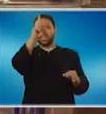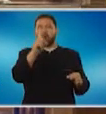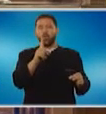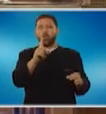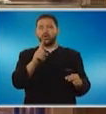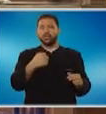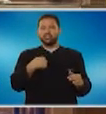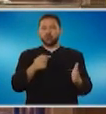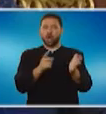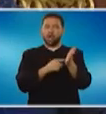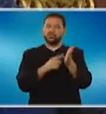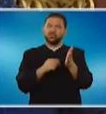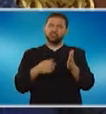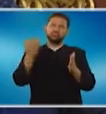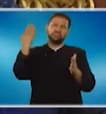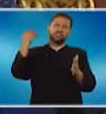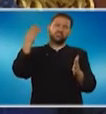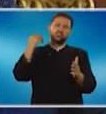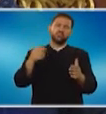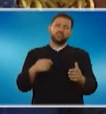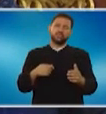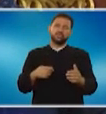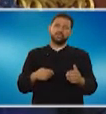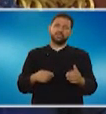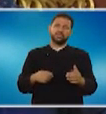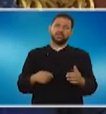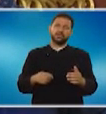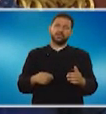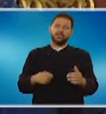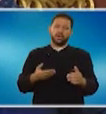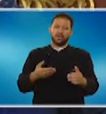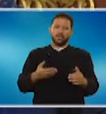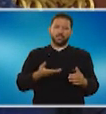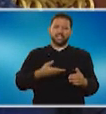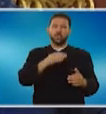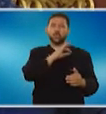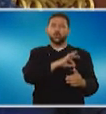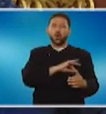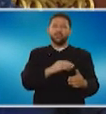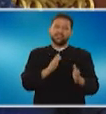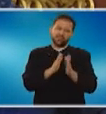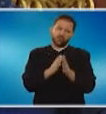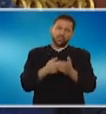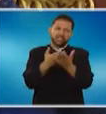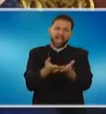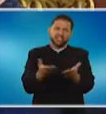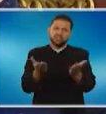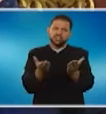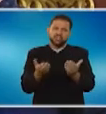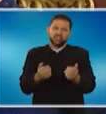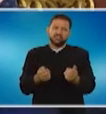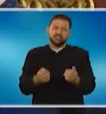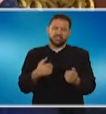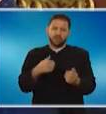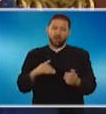Și eu am cerut cândva părerea duhovnicului, dați-mi ceva de citit. Am crescut